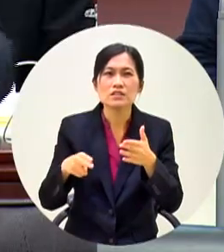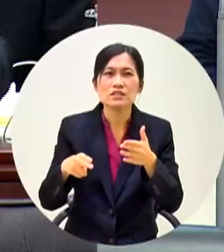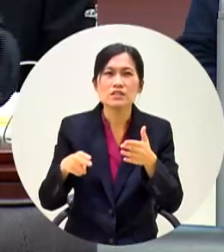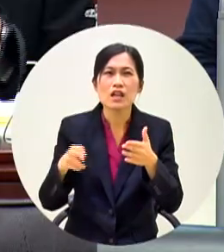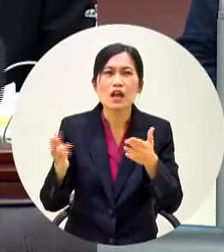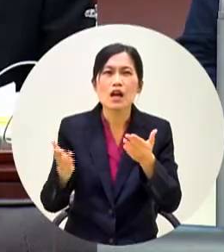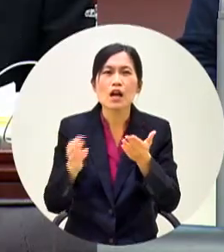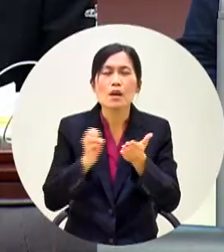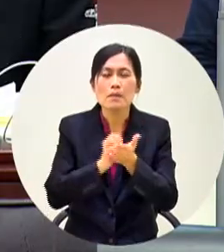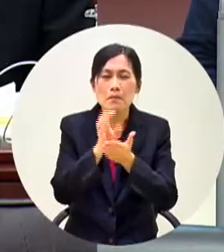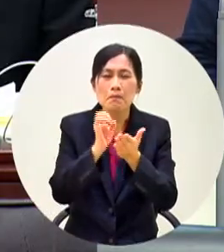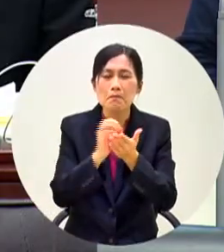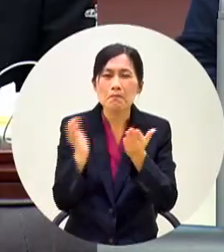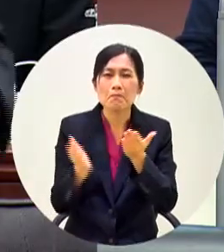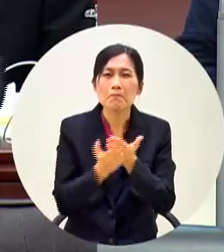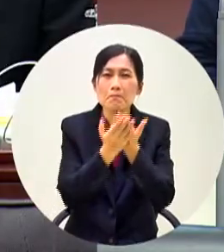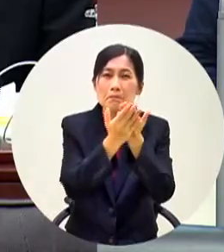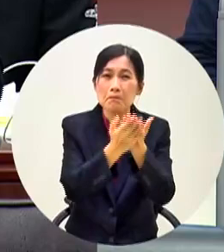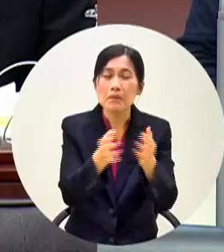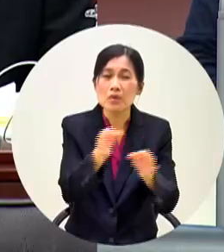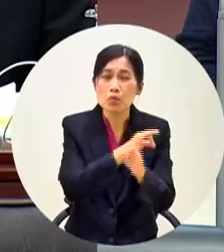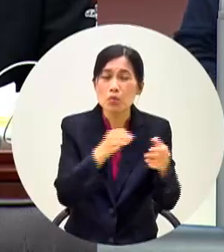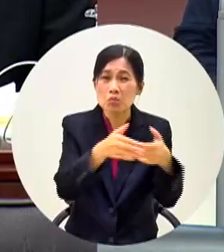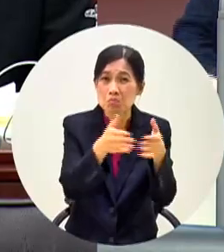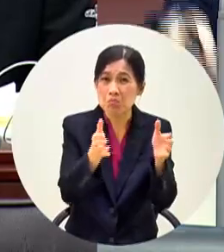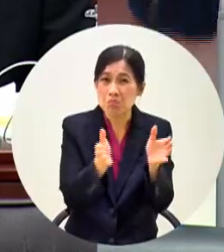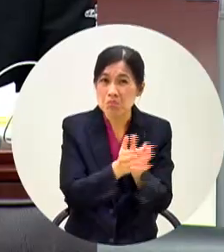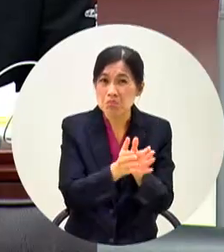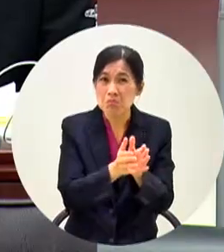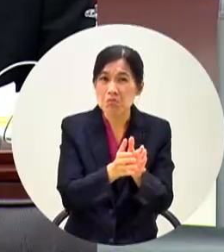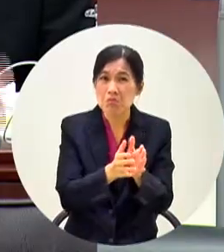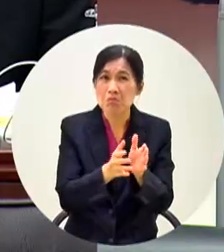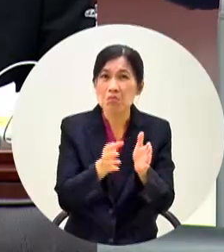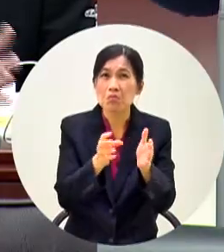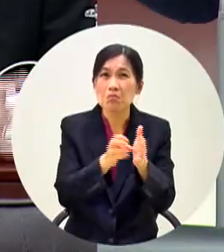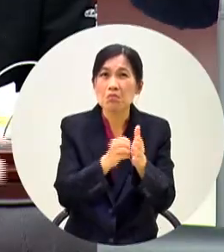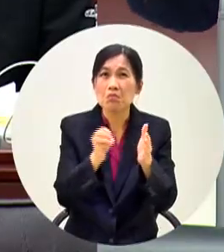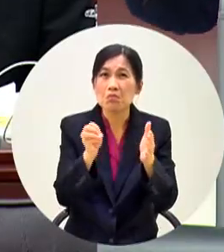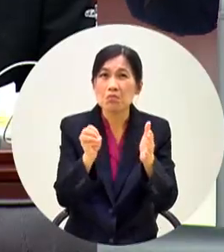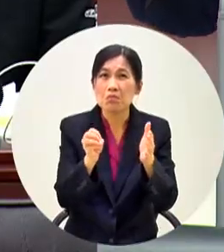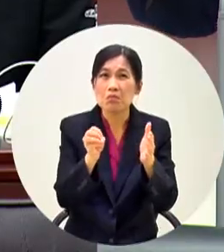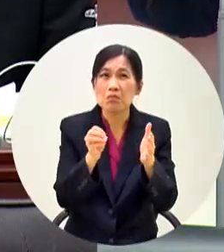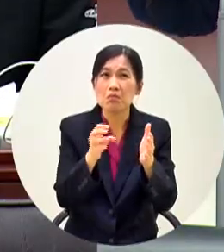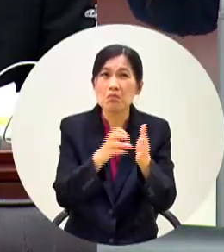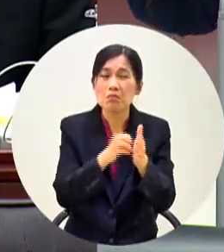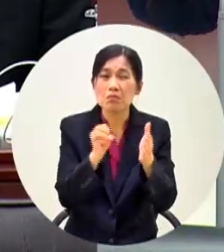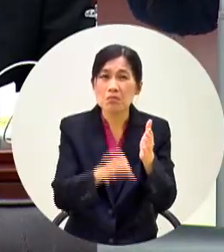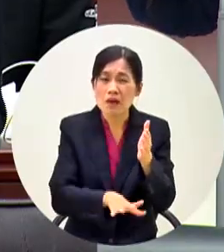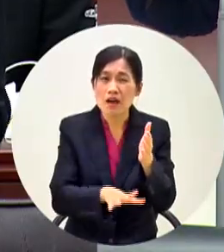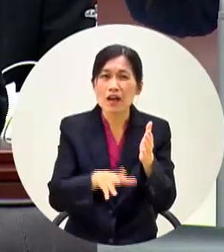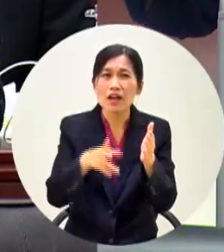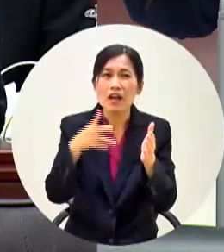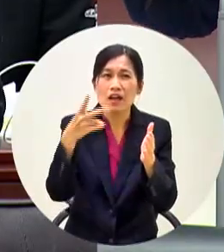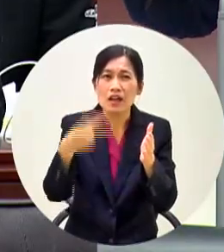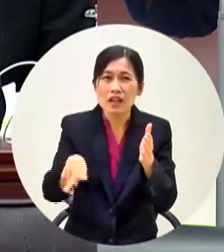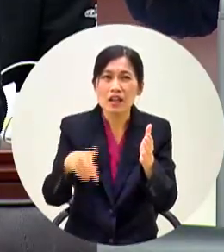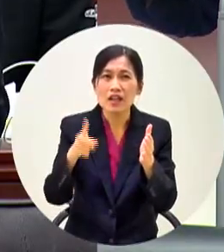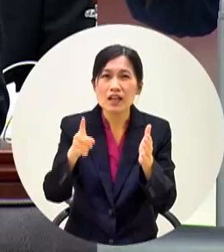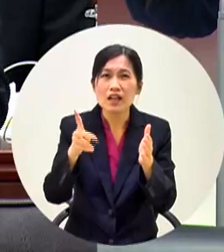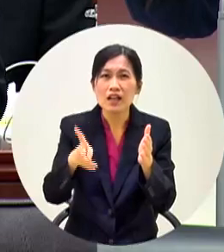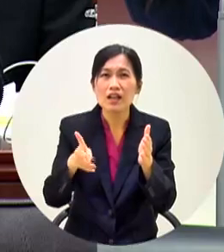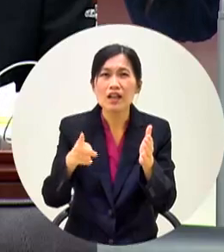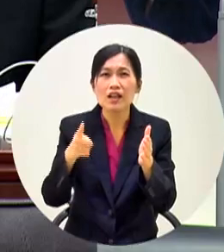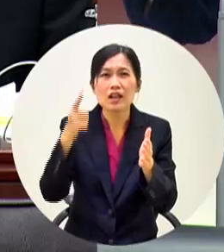这个程序是应该一次程序把它一次到位完成嘛，对不对？所以有关公共 是不一样